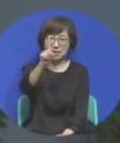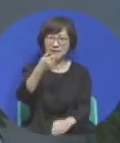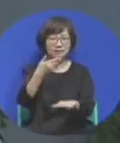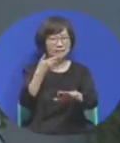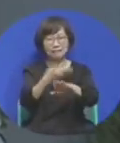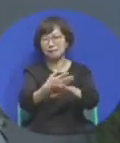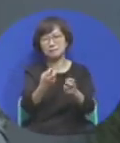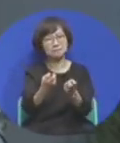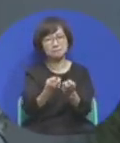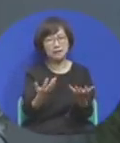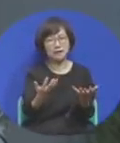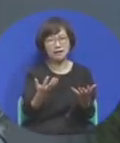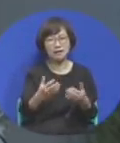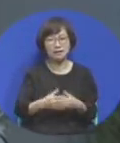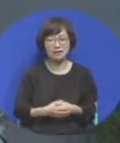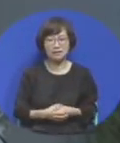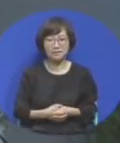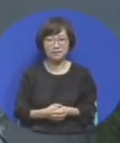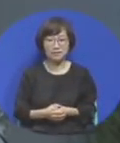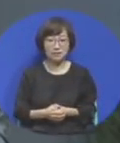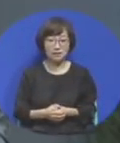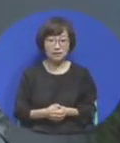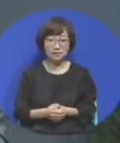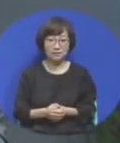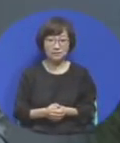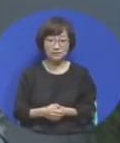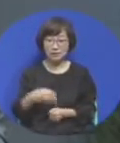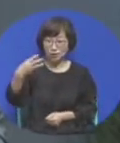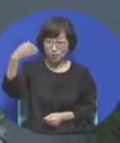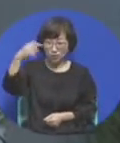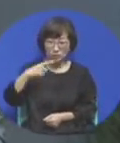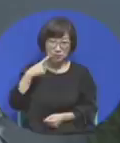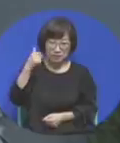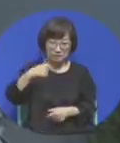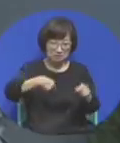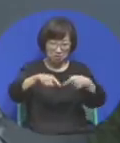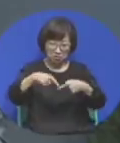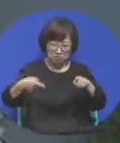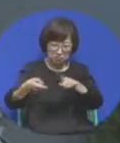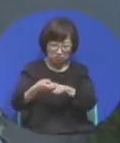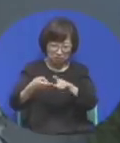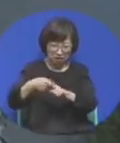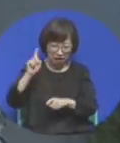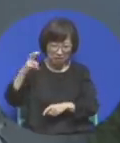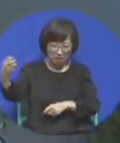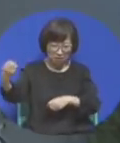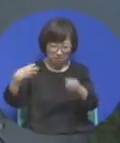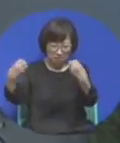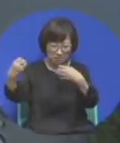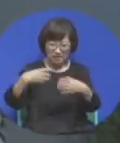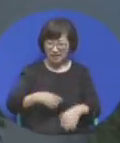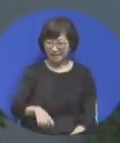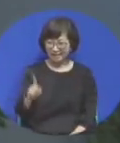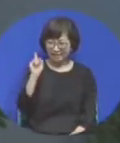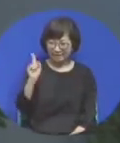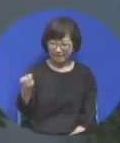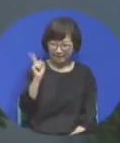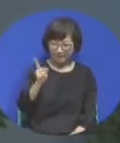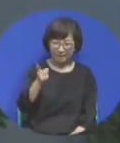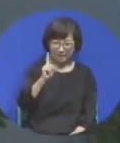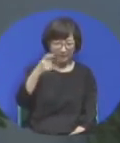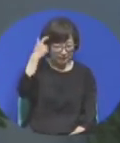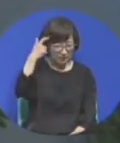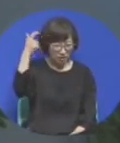people. 나는 그 말을 하면서 아이고 참 영안의 얻어보다 한참 어둡구나. When I heard those words, I thought to myself, those people are